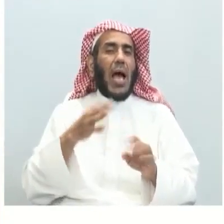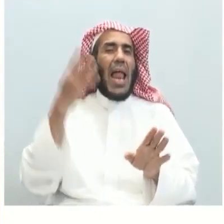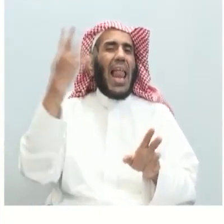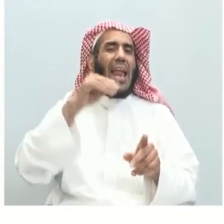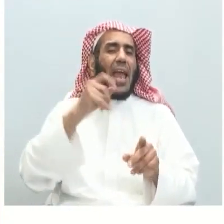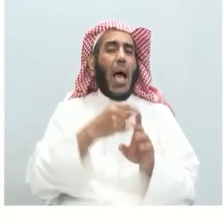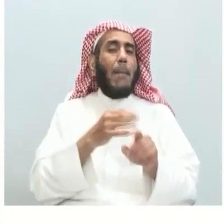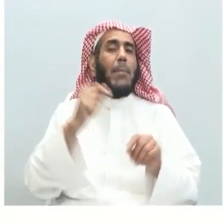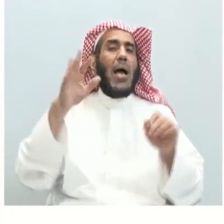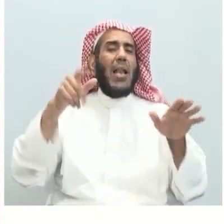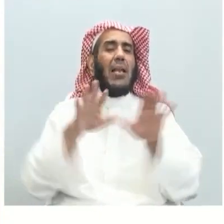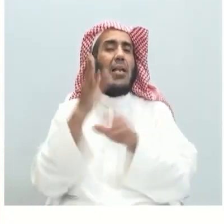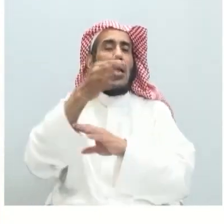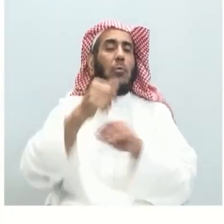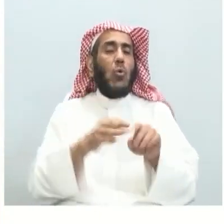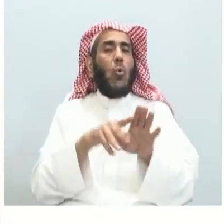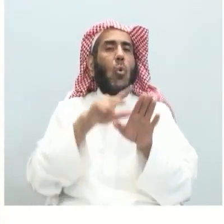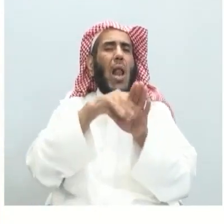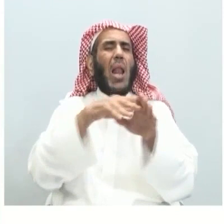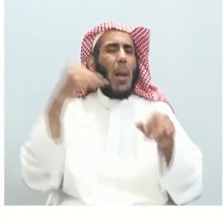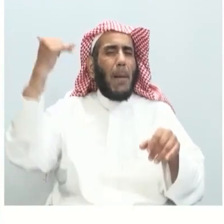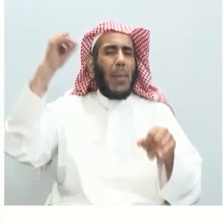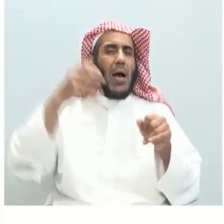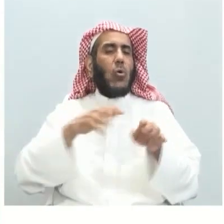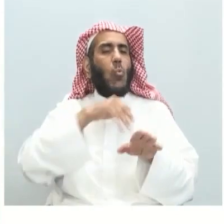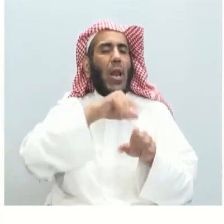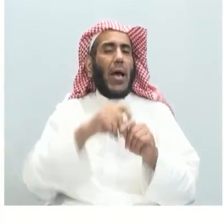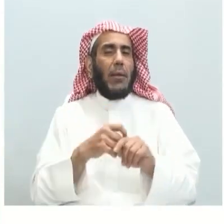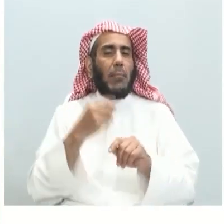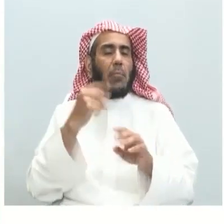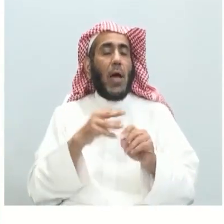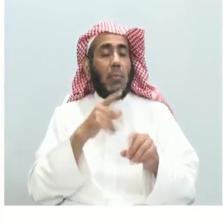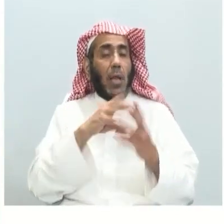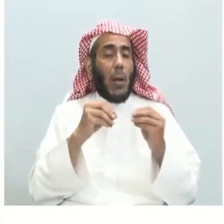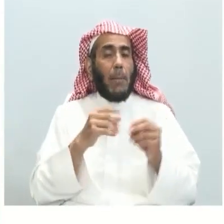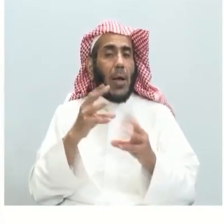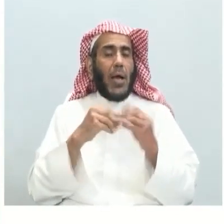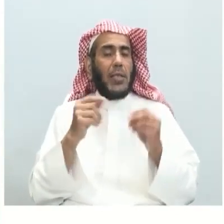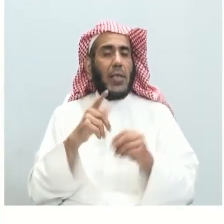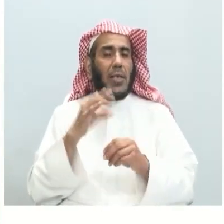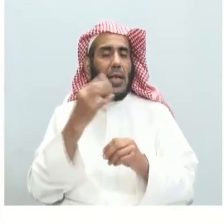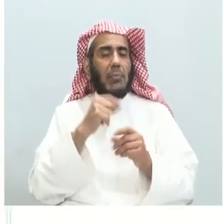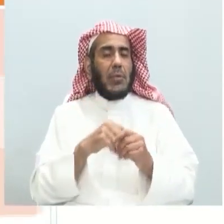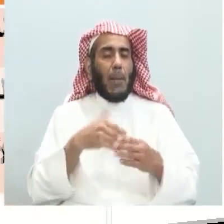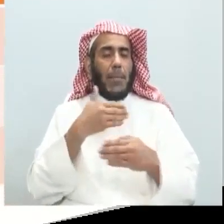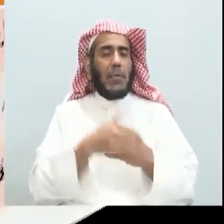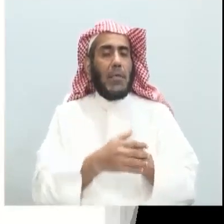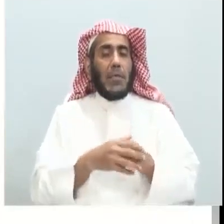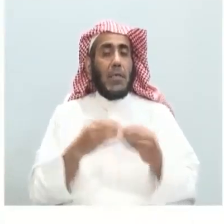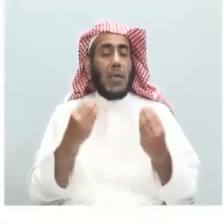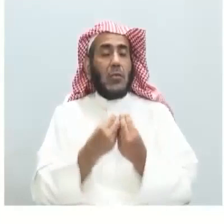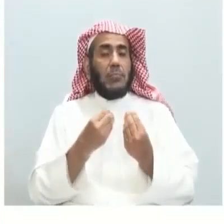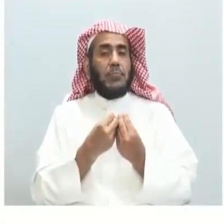هي الابل والبقر والغنم اذا هذا ما يتعلق بمعاني الكلمات التي معنا بعدها ناتي